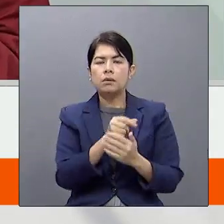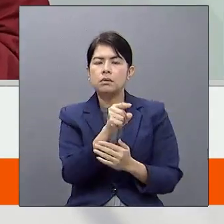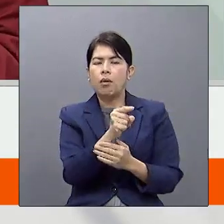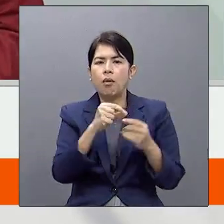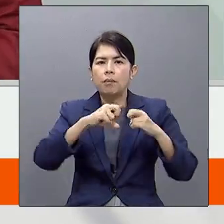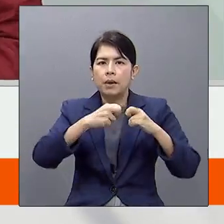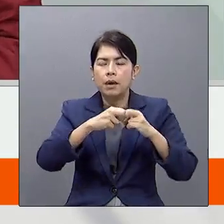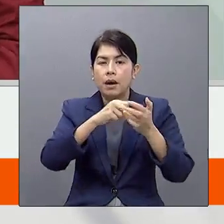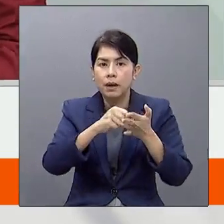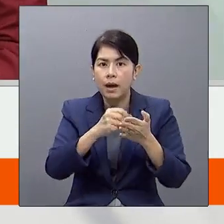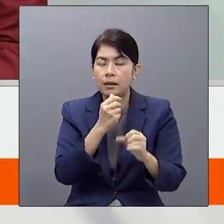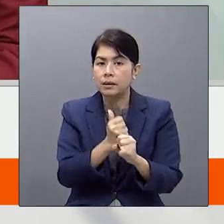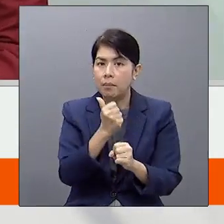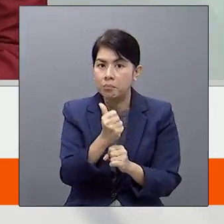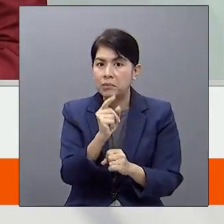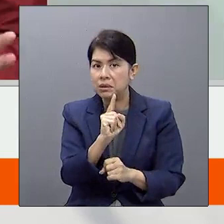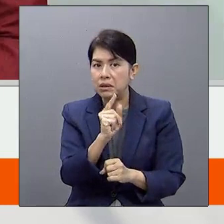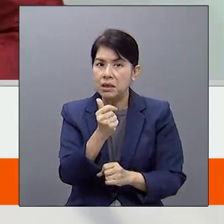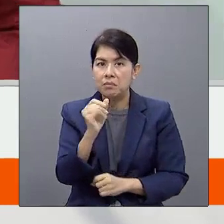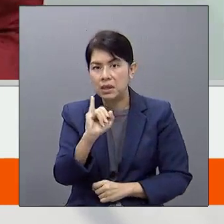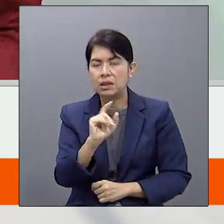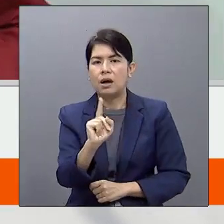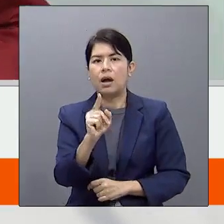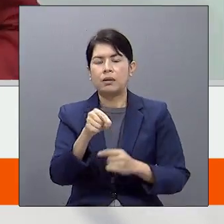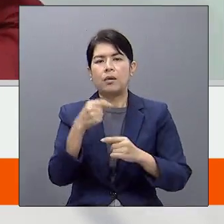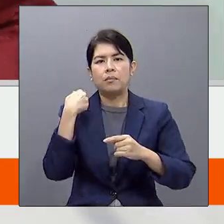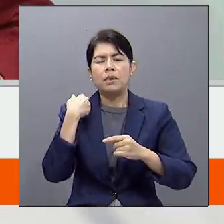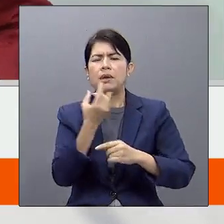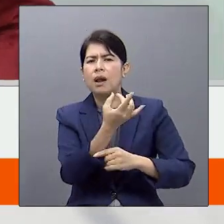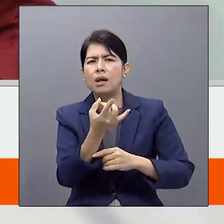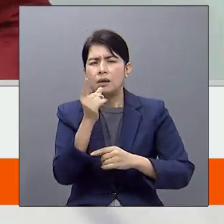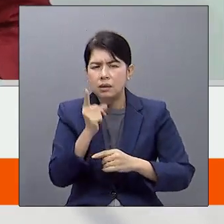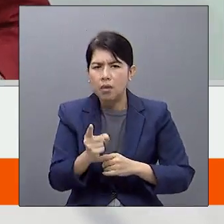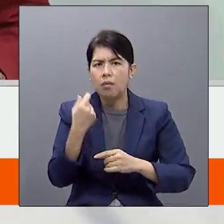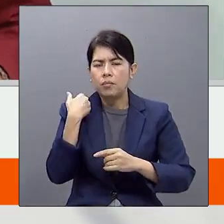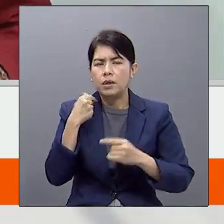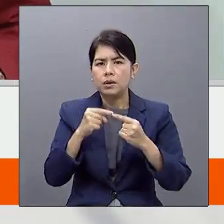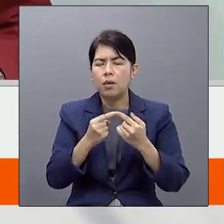ภาพเพียงพอเต็มศักยภาพของเขาหรือยังหรือว่ามันมีอะไรที่น่าจะทำได้ดีกว่านี้นะคะ